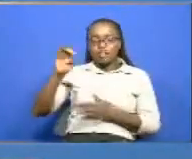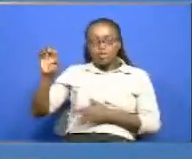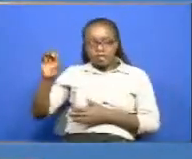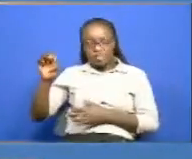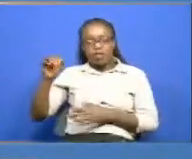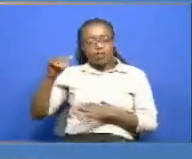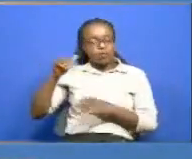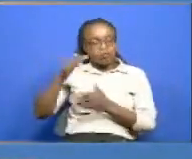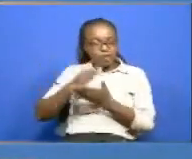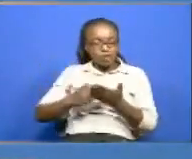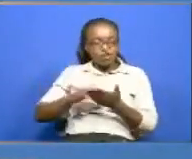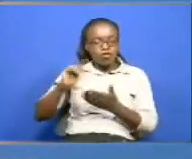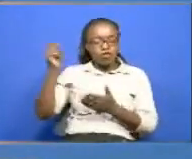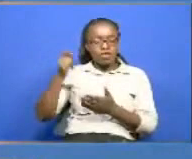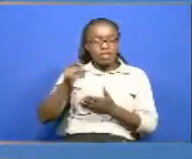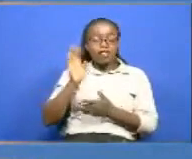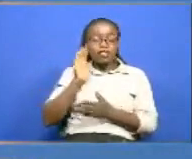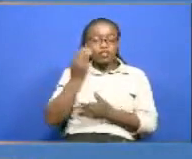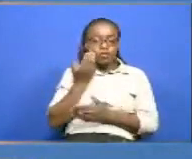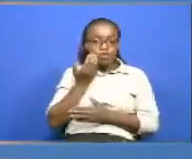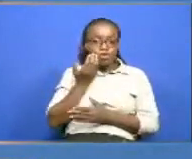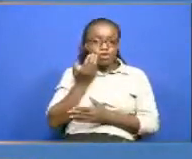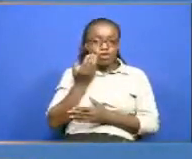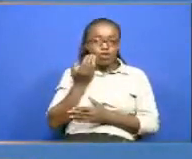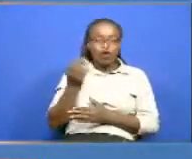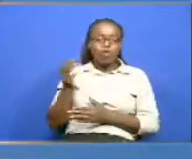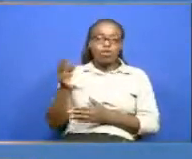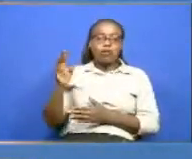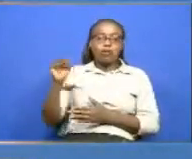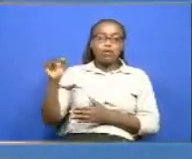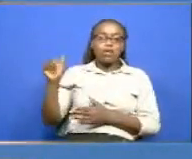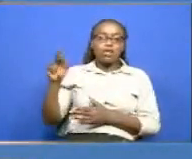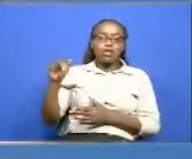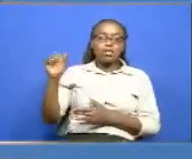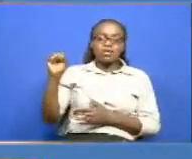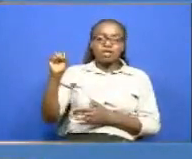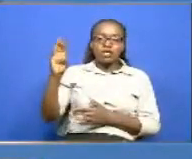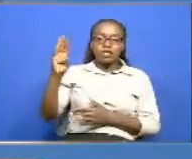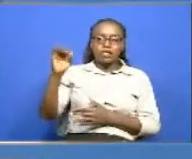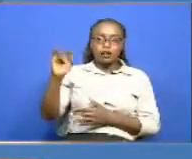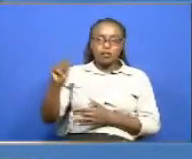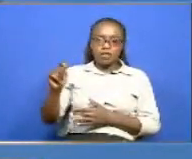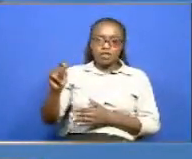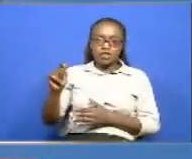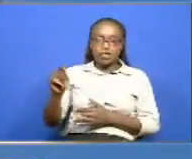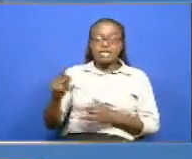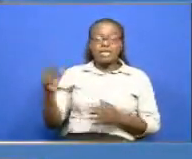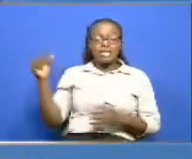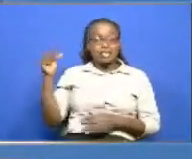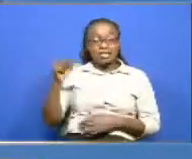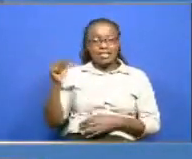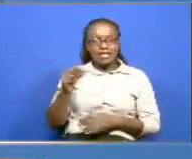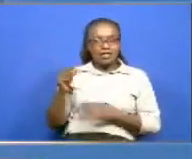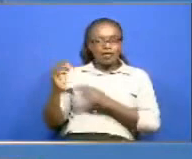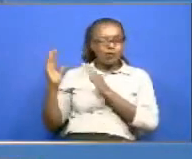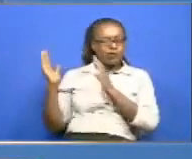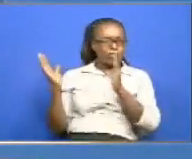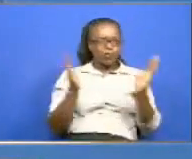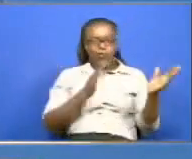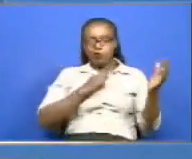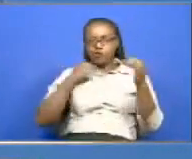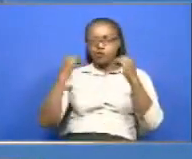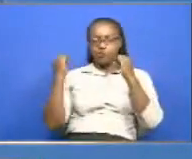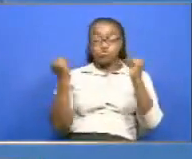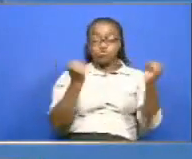nchi. Sehemu za Isiolo, Marsabit na Garissa vile vile kutakuwa na upepo mkali ambao utakuwa unavuma katika maeneo